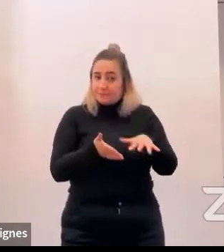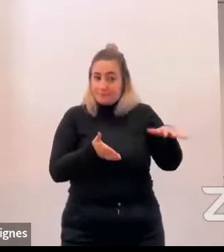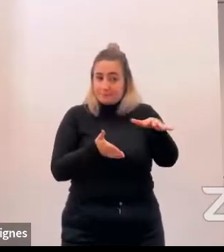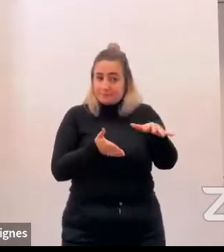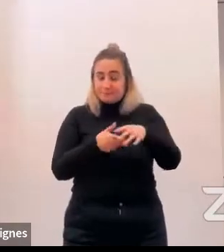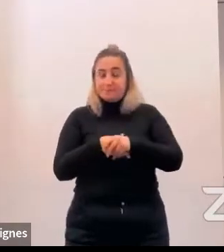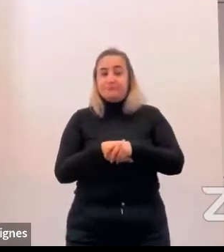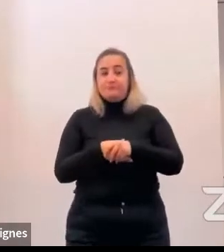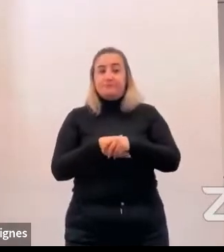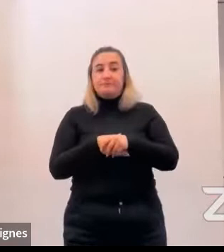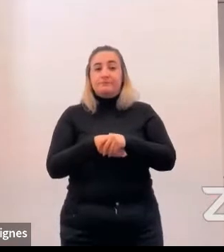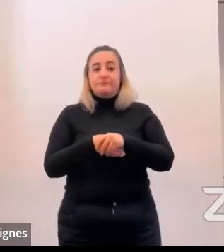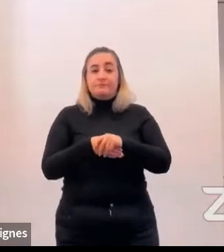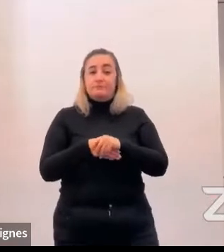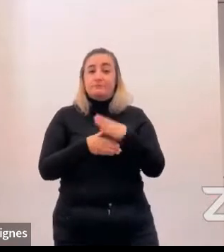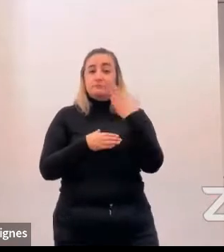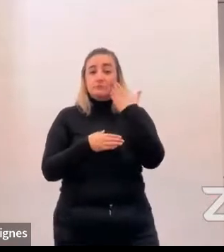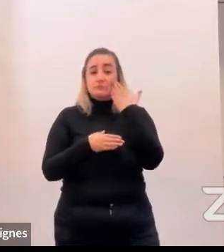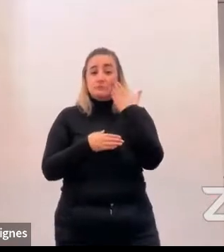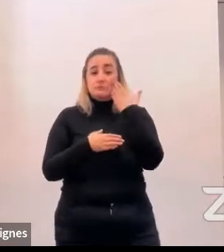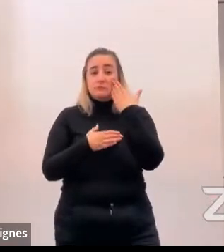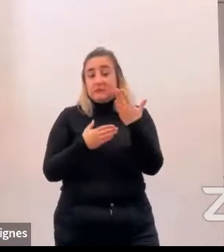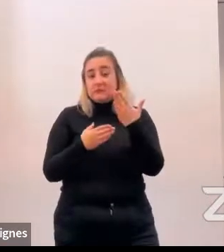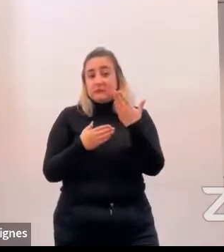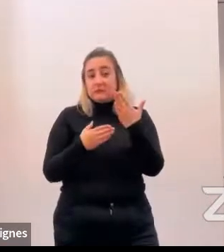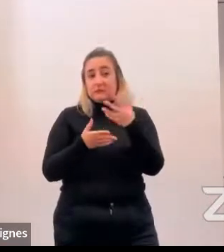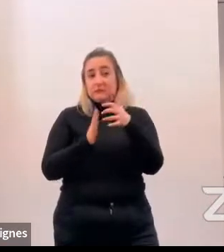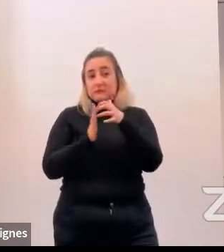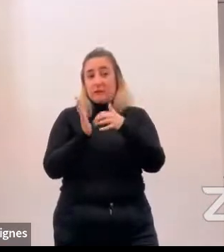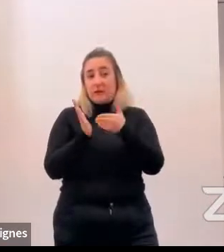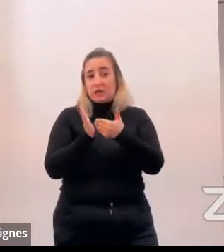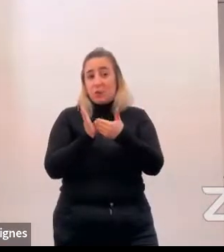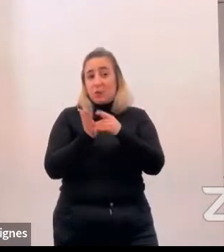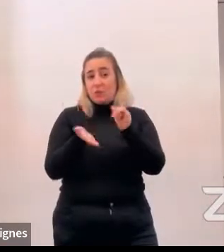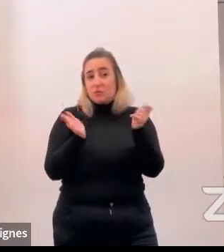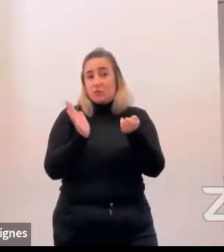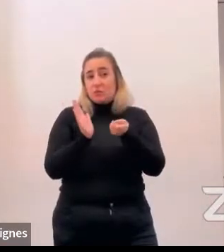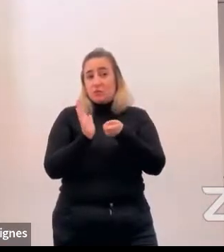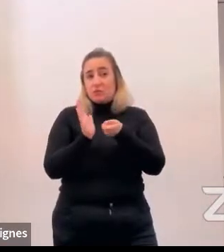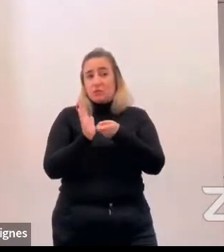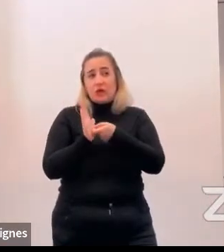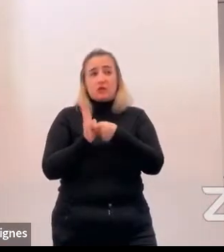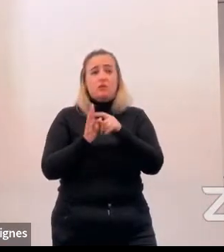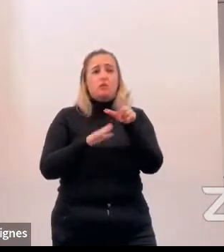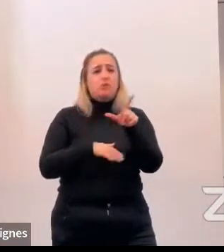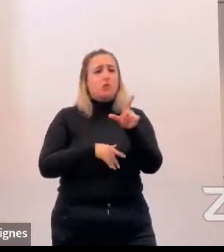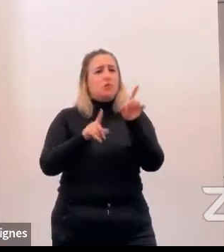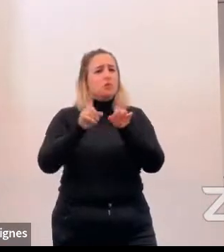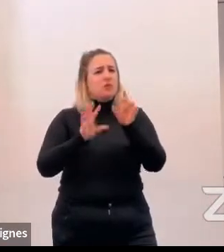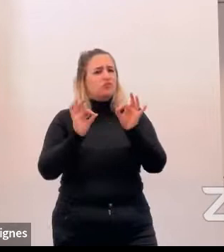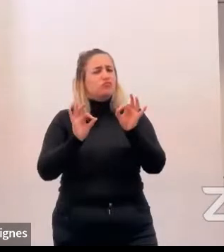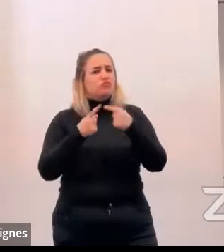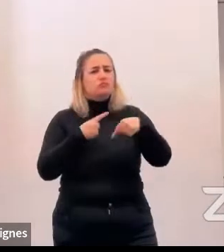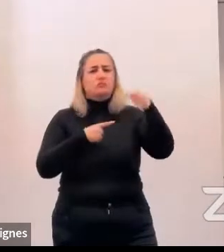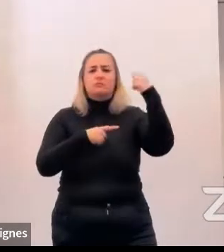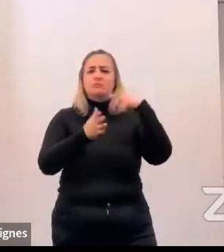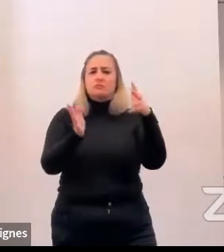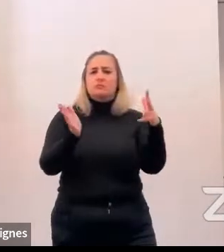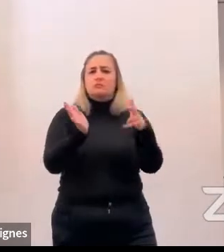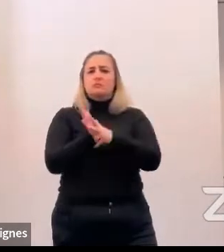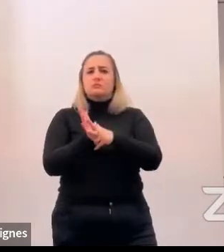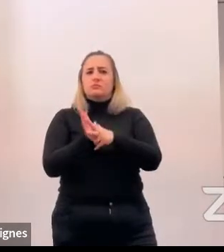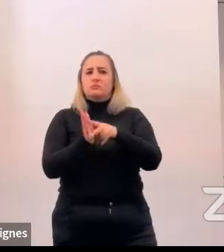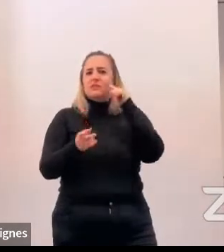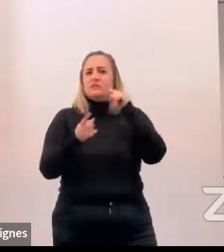Le vote favorable que vous indiquez dans la délibération du CT du 2 juillet portait sur un